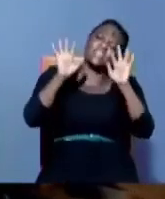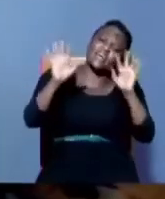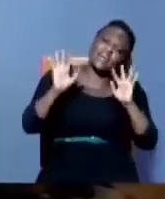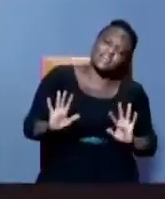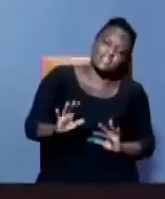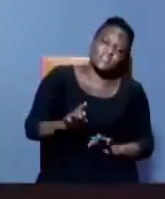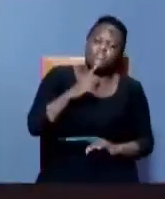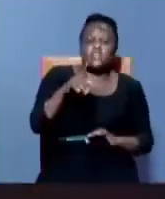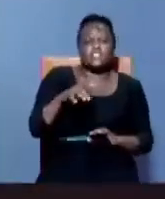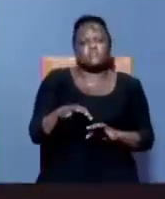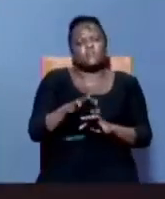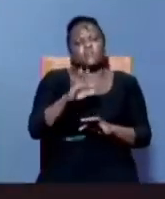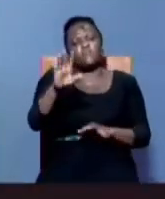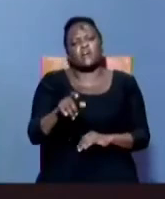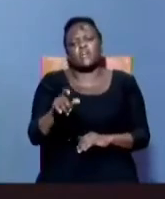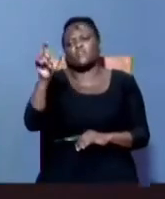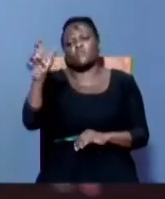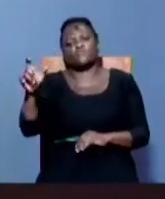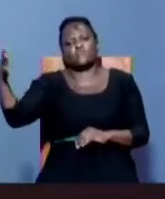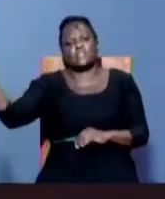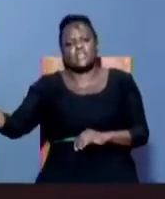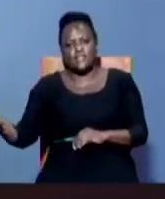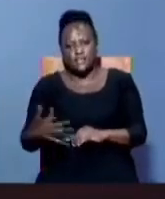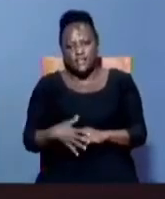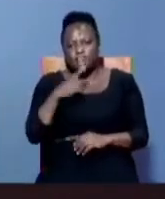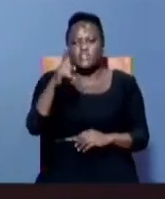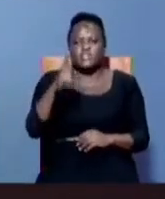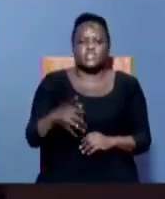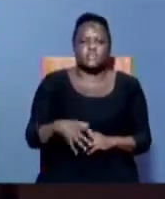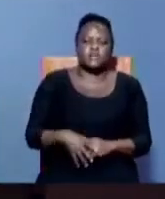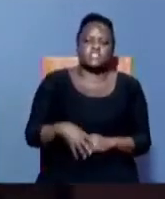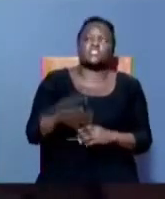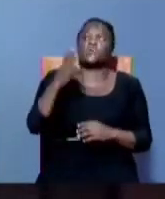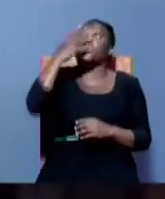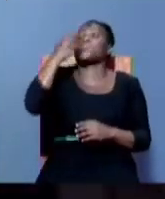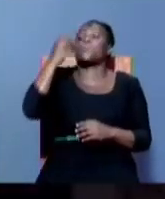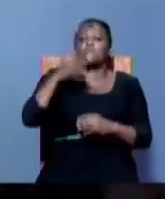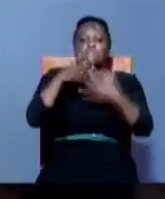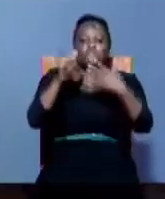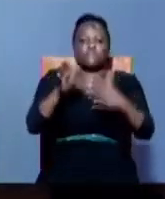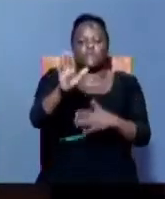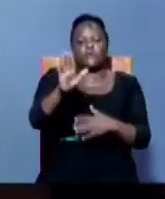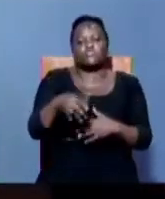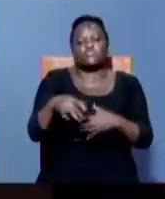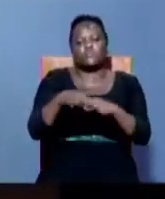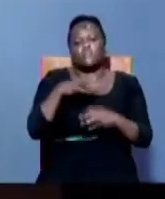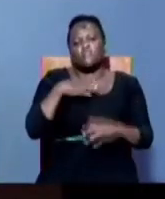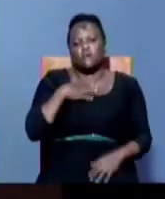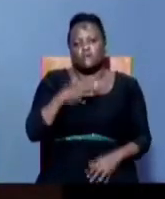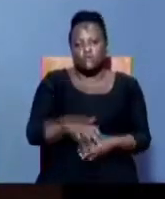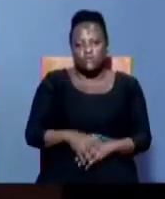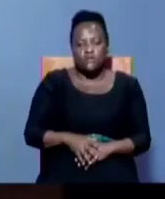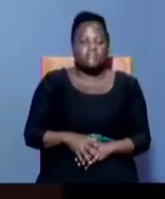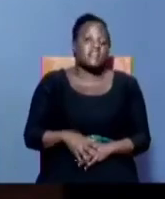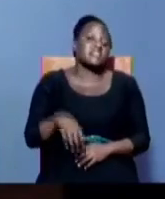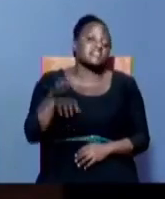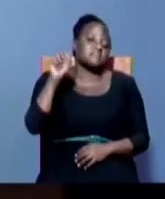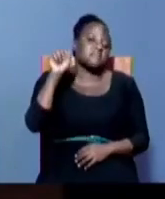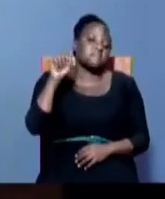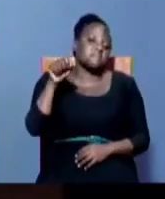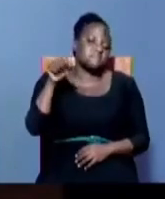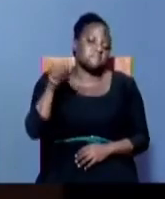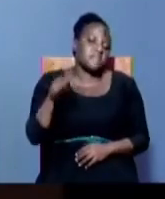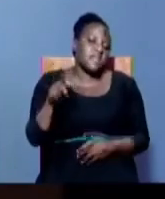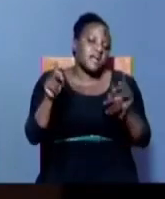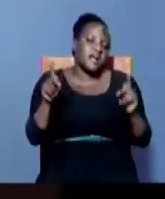anayesema ndio wa kwake ni mke wa mtu mwingine. Alafu anasema Roho amenifunulia, utakuwa ndio, wewe ndio mke wangu. Alafu anayeulizwa anasema, "Eh, kama Roho